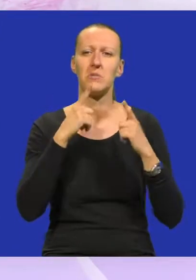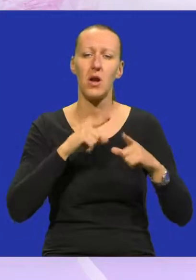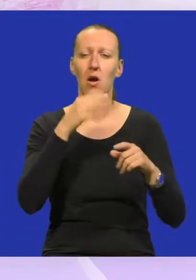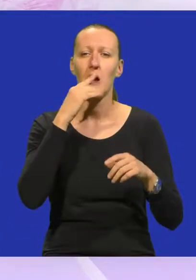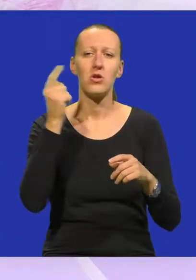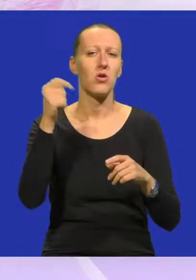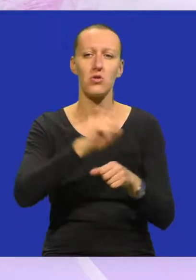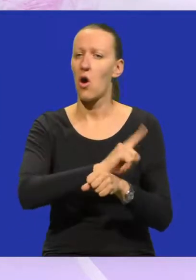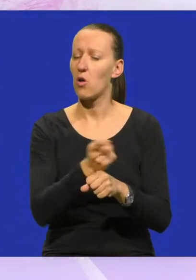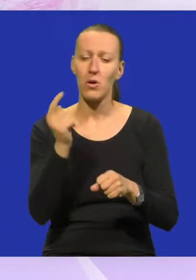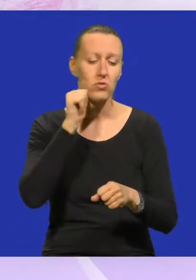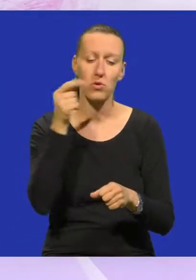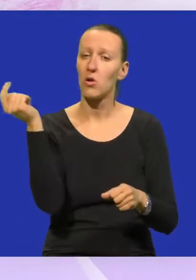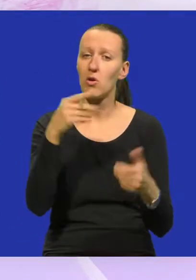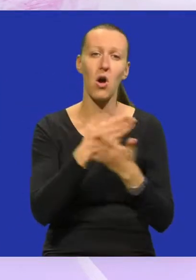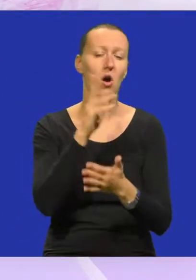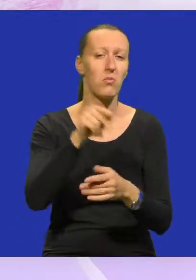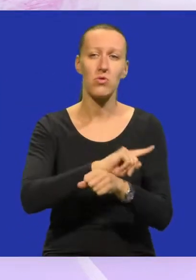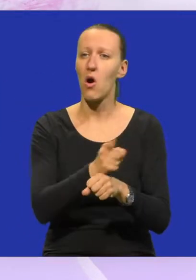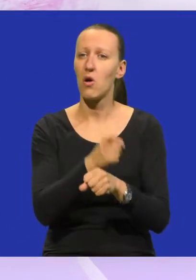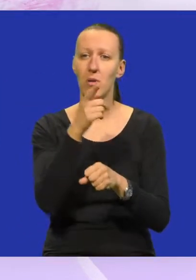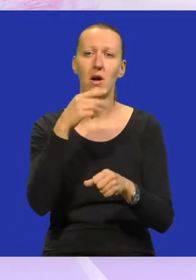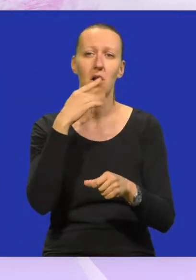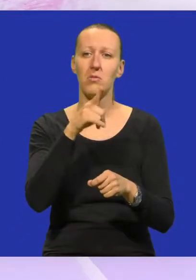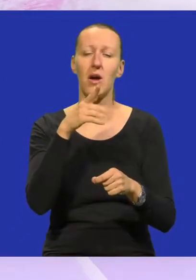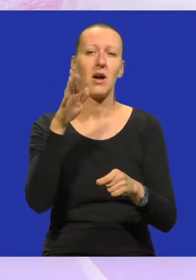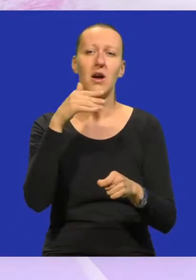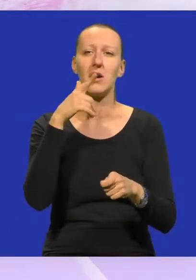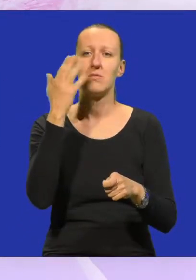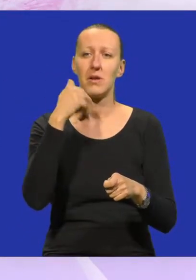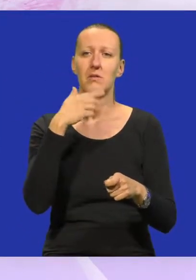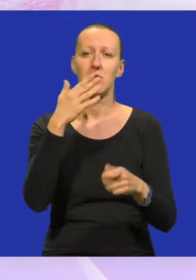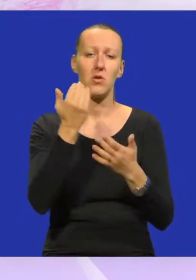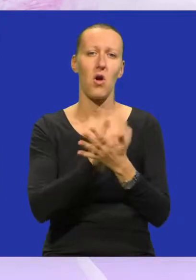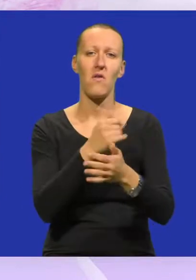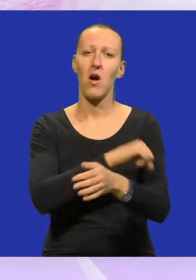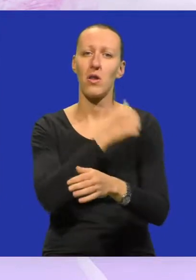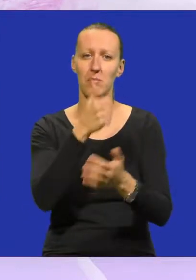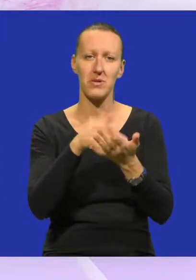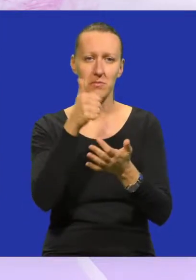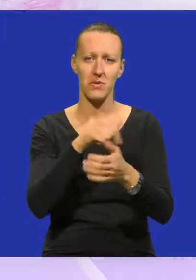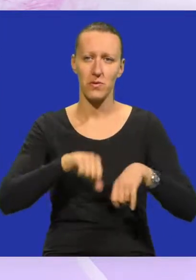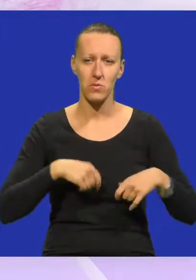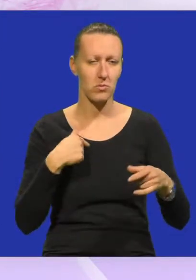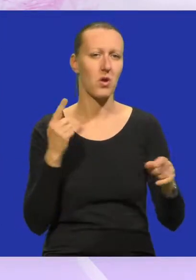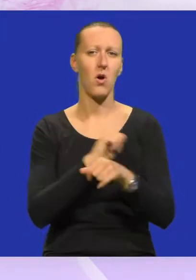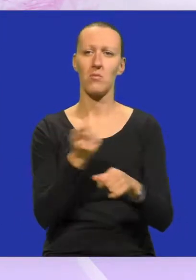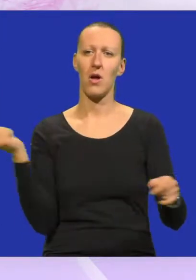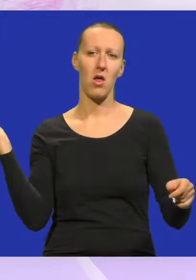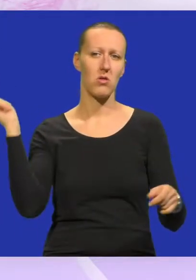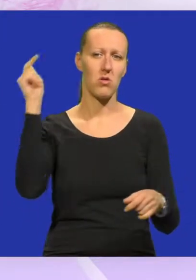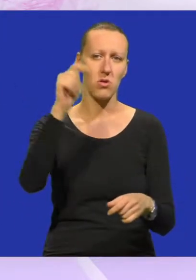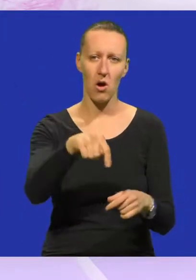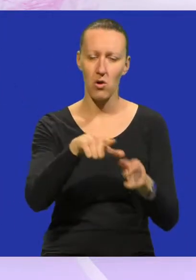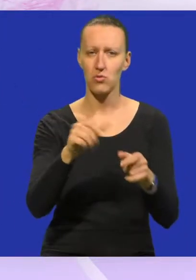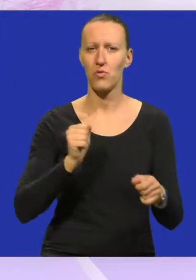ali oni su nam rekli dođite odma sutra ako možete. Taj razgovor se vodio na staru godinu, znači mi smo već na novu godinu, prvog, prvog ujutro bili ovdje